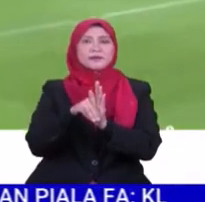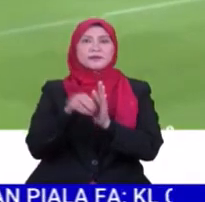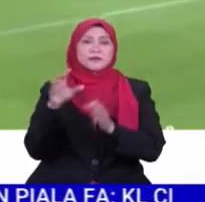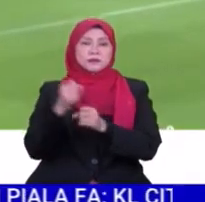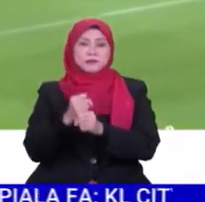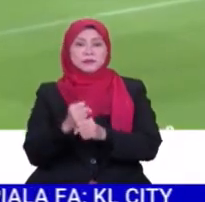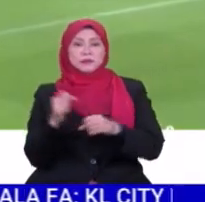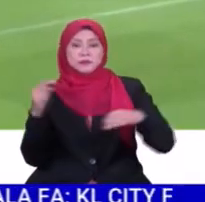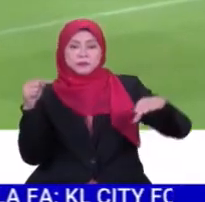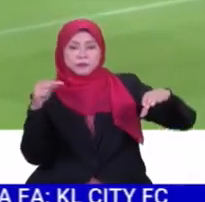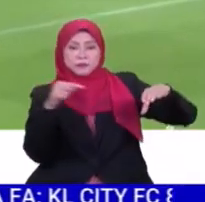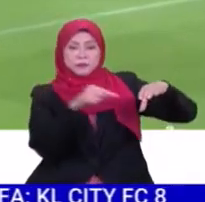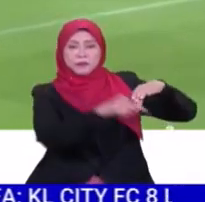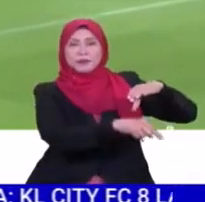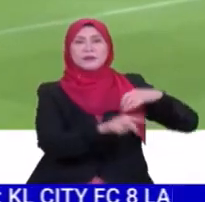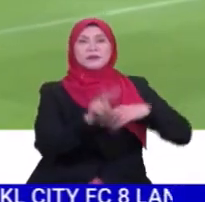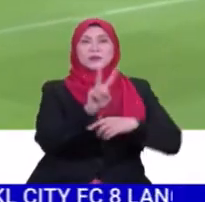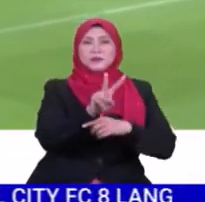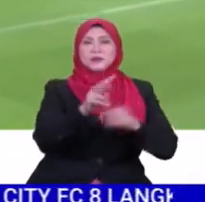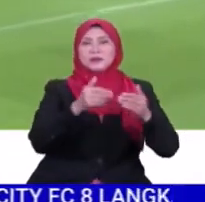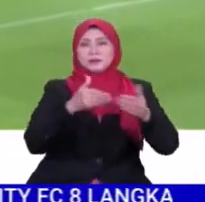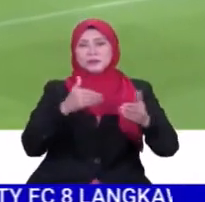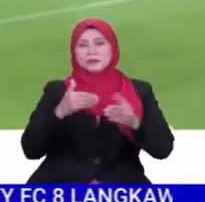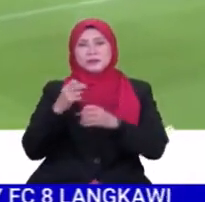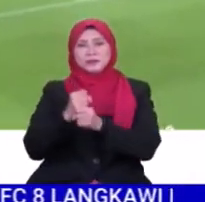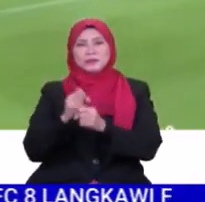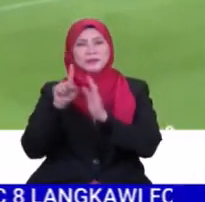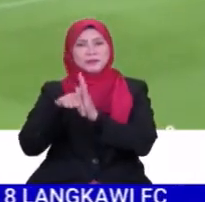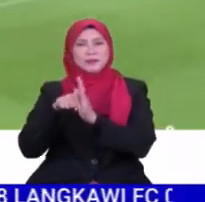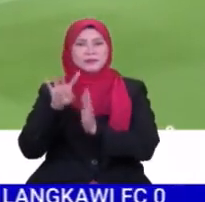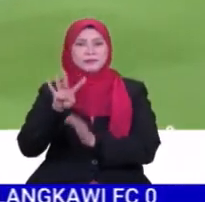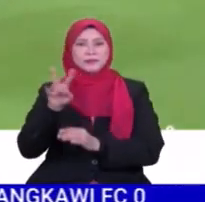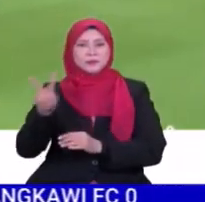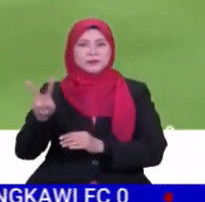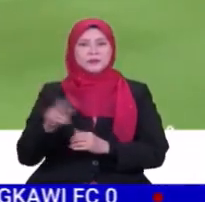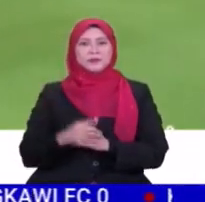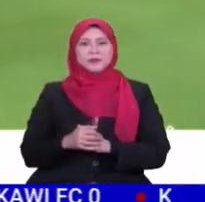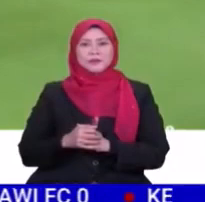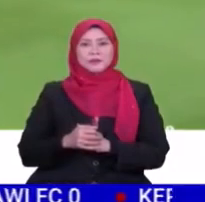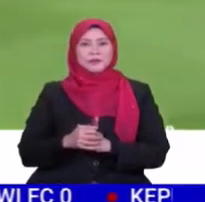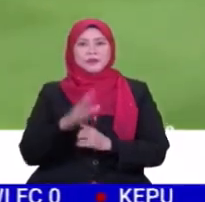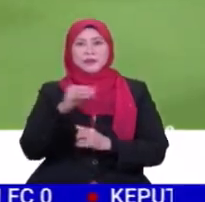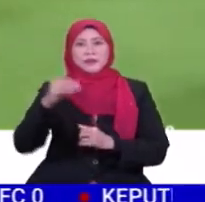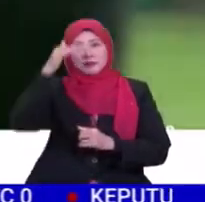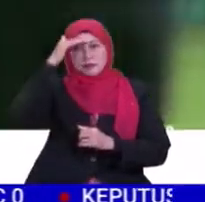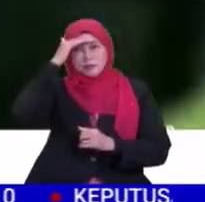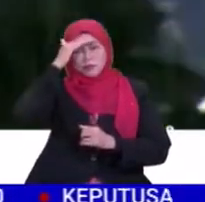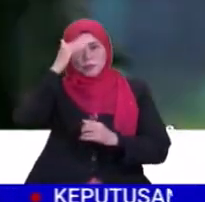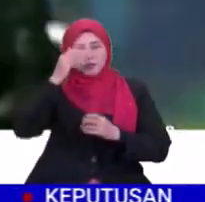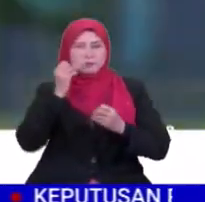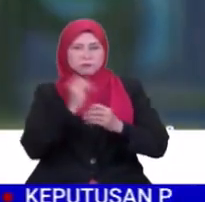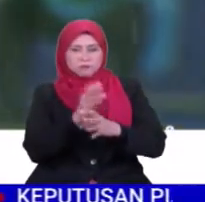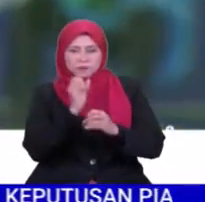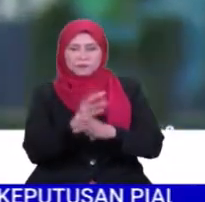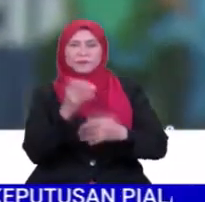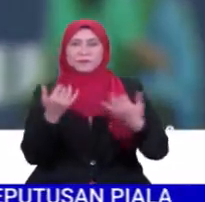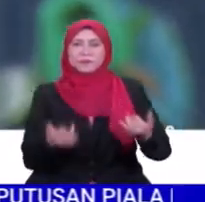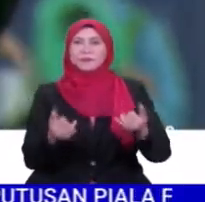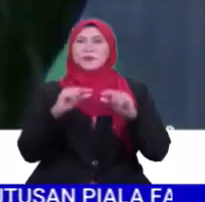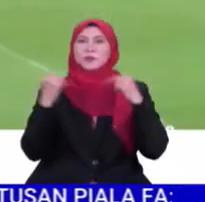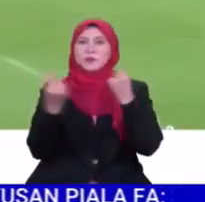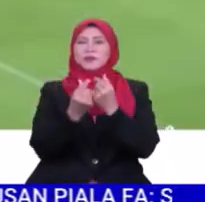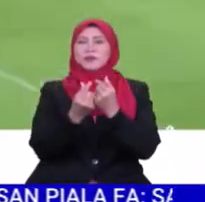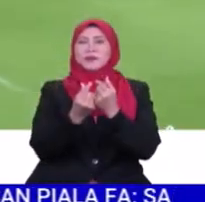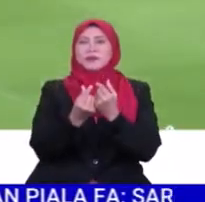meledak gua kedua pribadinya sebelum melangkahkan hattrick pada menit ke-42 kekerasan Jelly tidak terhenti apabila giliran Mauricio